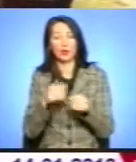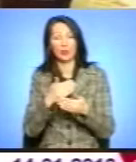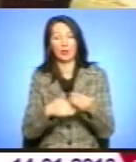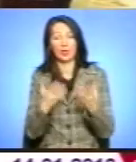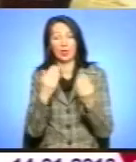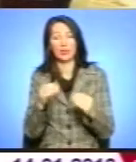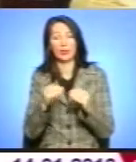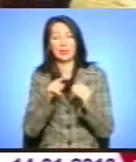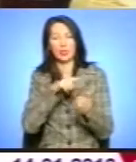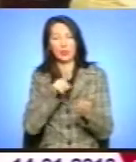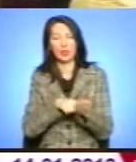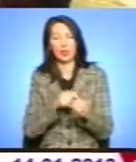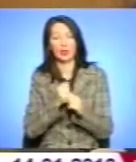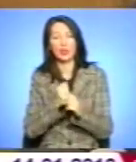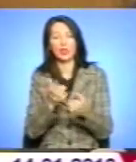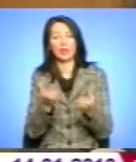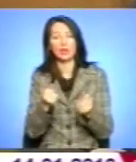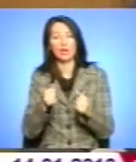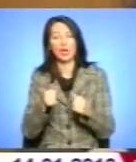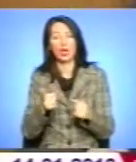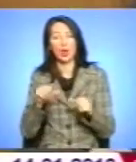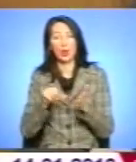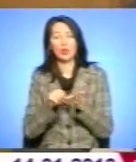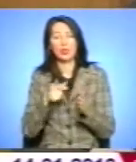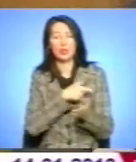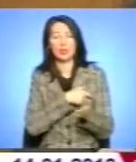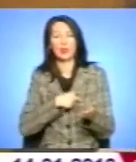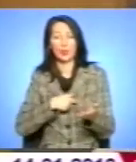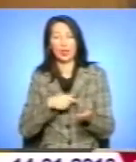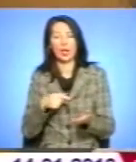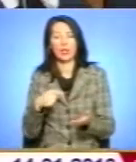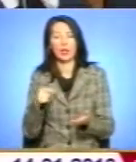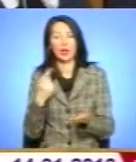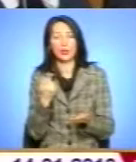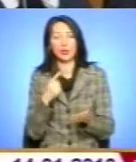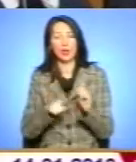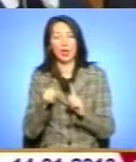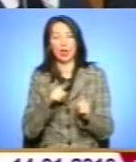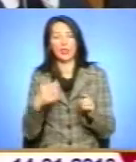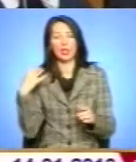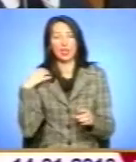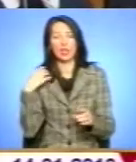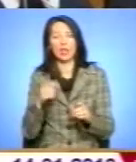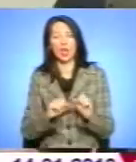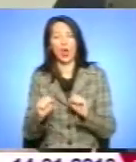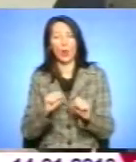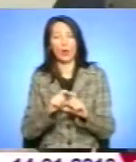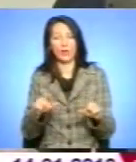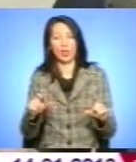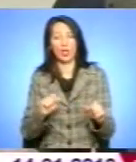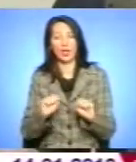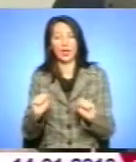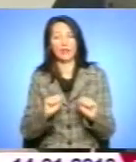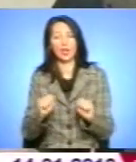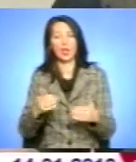комісії взяли участь депутати обласної ради, заступники голови облдержадміністрації, начальники профільних управлінь, керівники